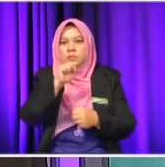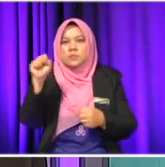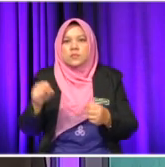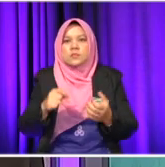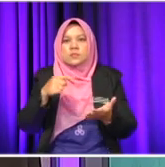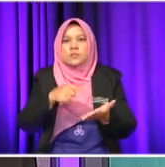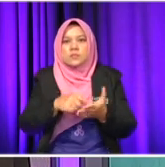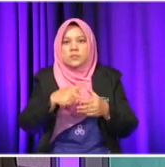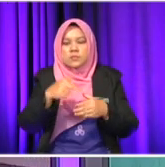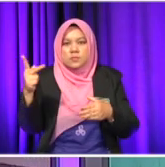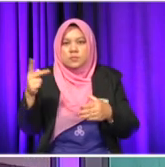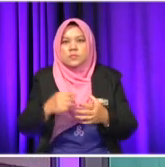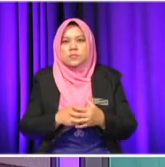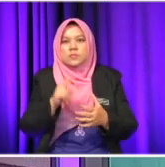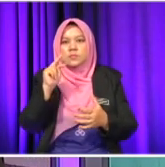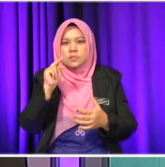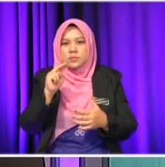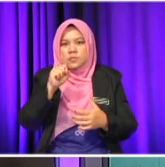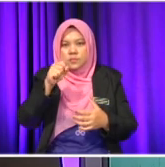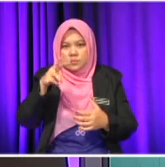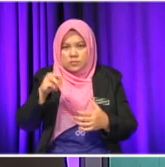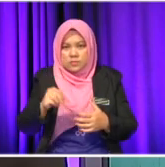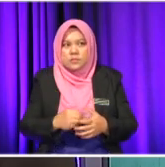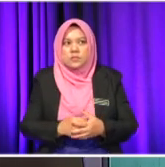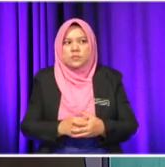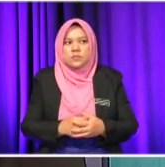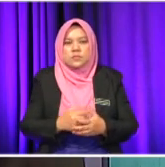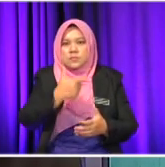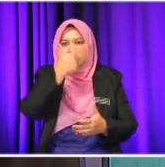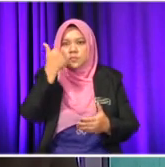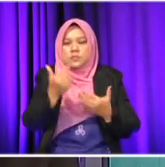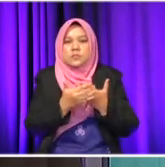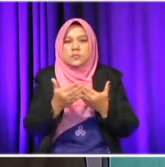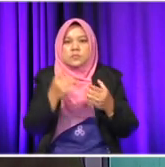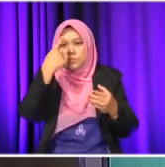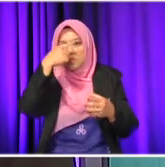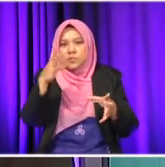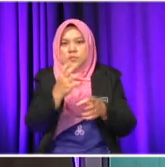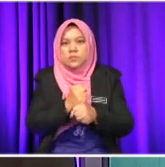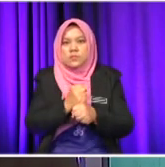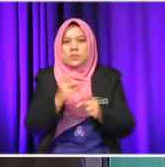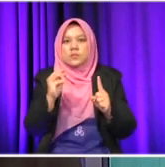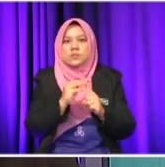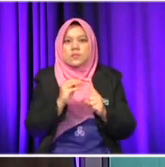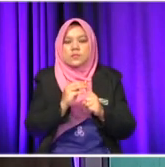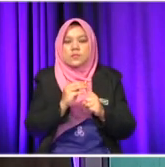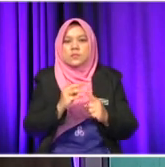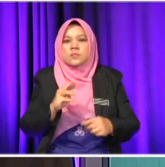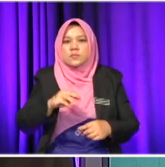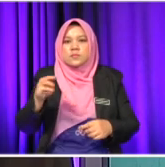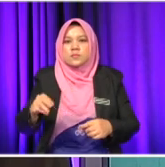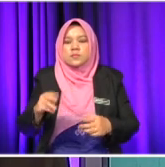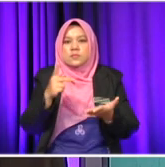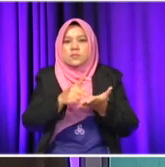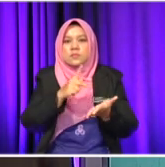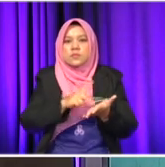macamnya keluar untuk pencak silat SPM kita Oke sobat di mudah untuk kita dapat mereka Jadi apa yang perlu murid Buat